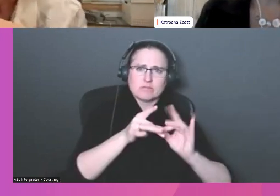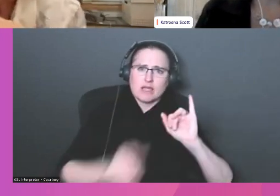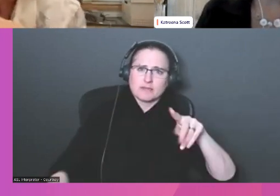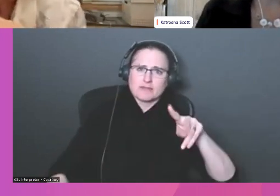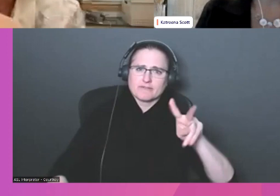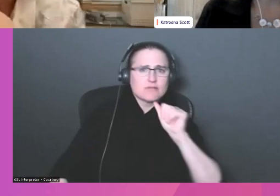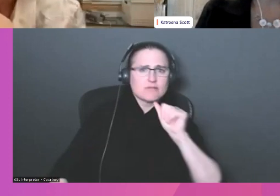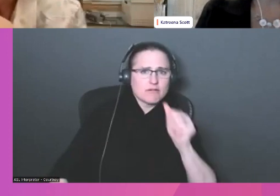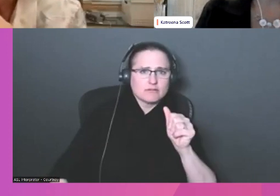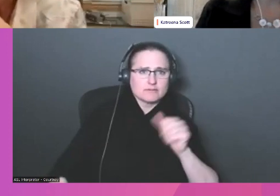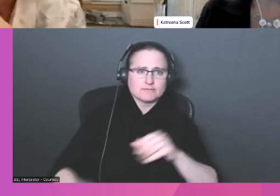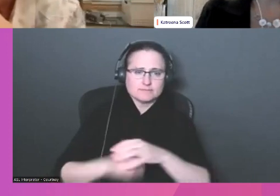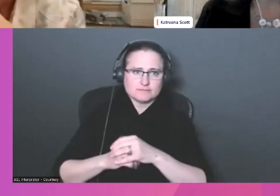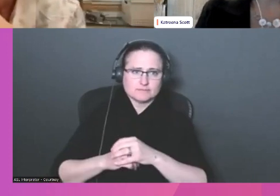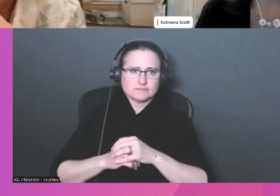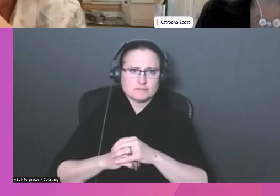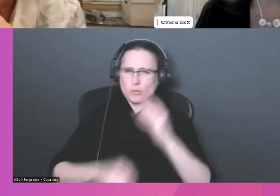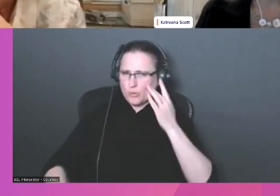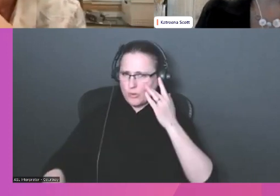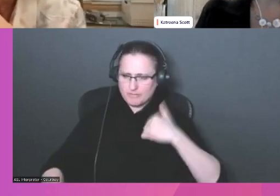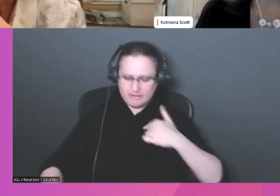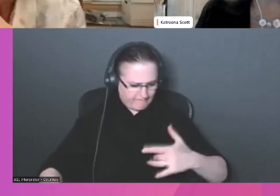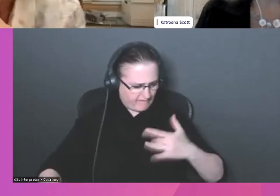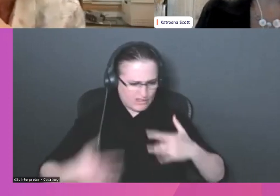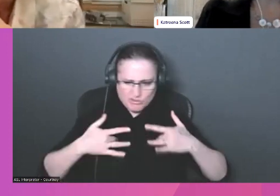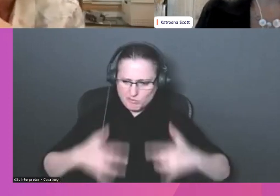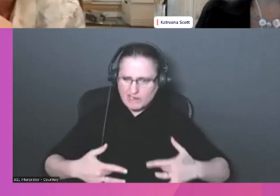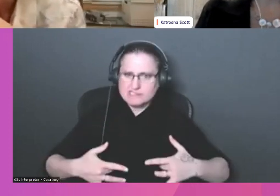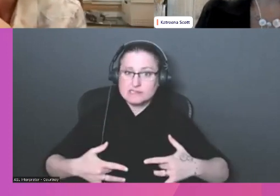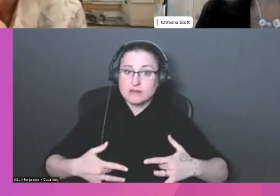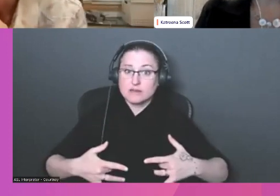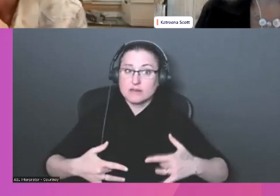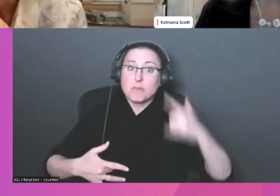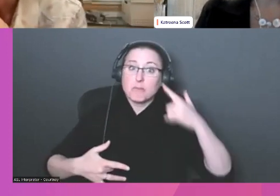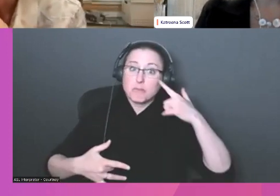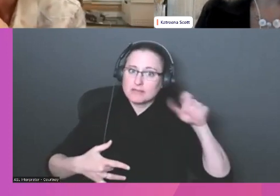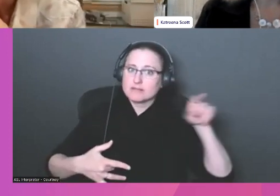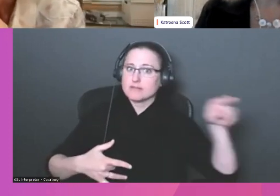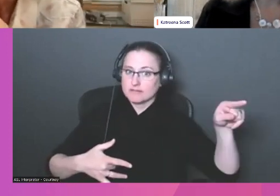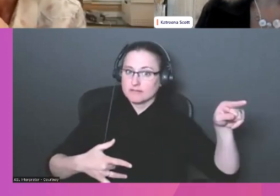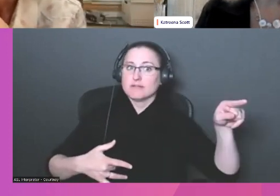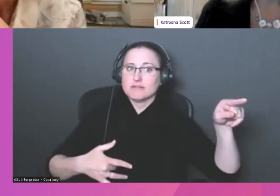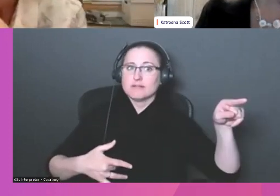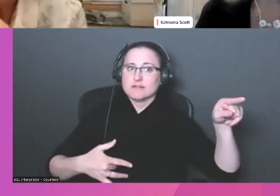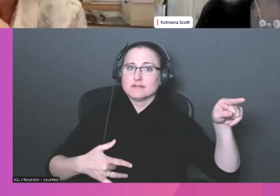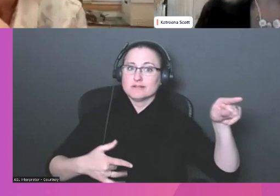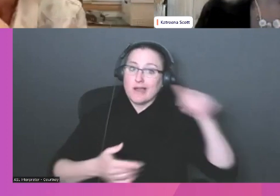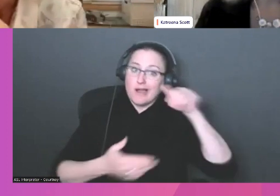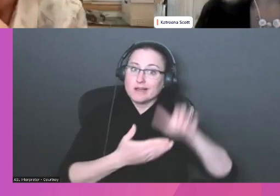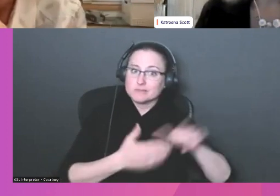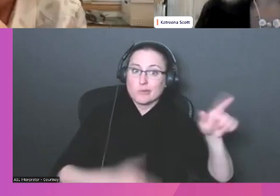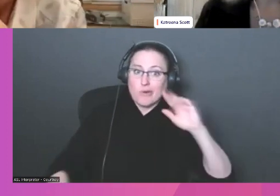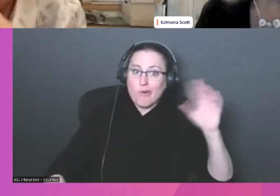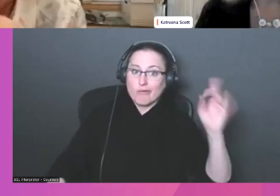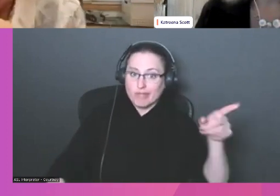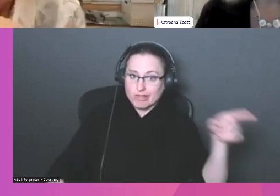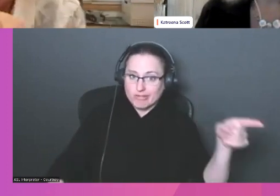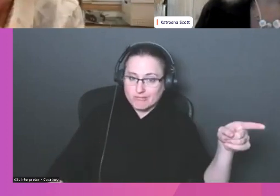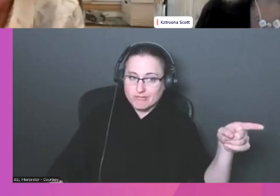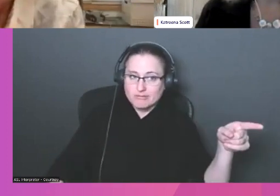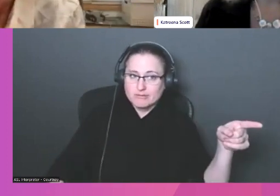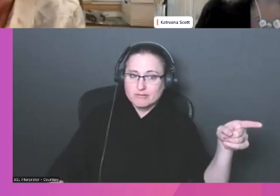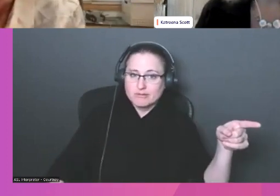lien. Elles vont penser, pourquoi est-ce que je me sens déprimée? Bon, peut-être que mon mari euh,